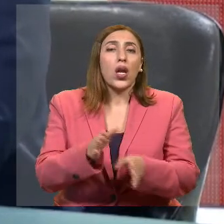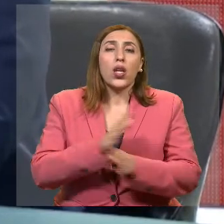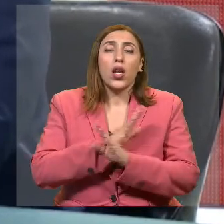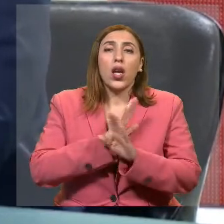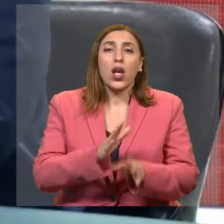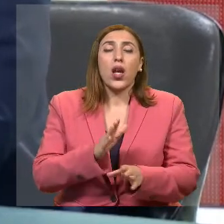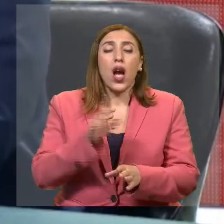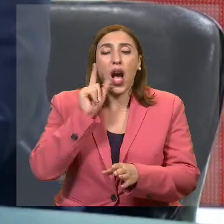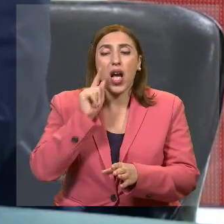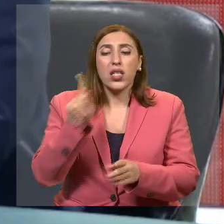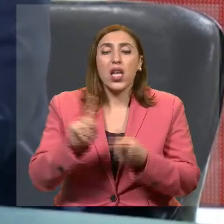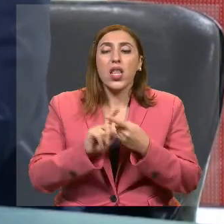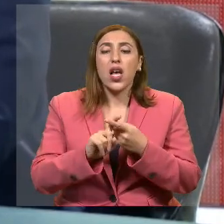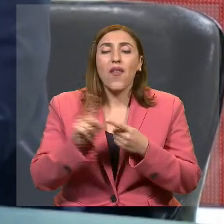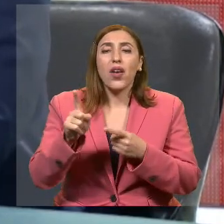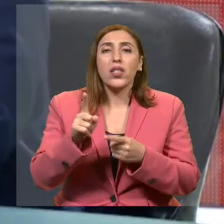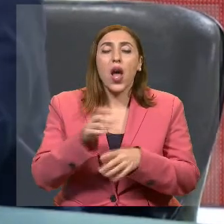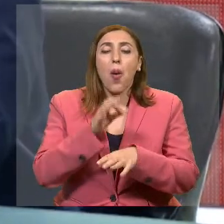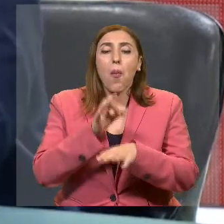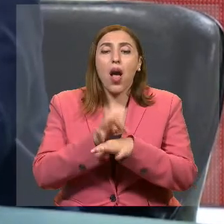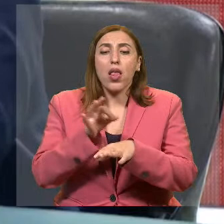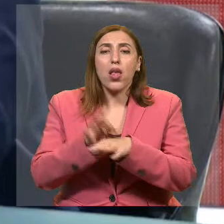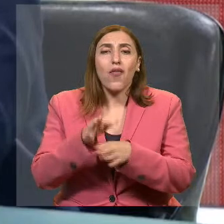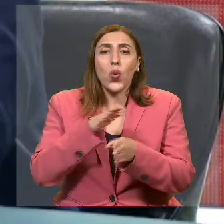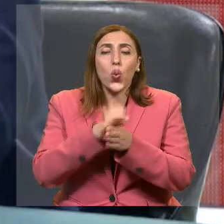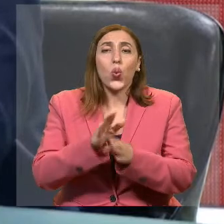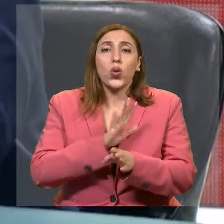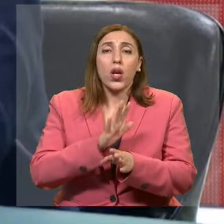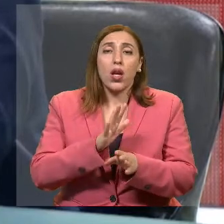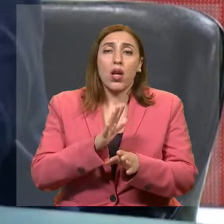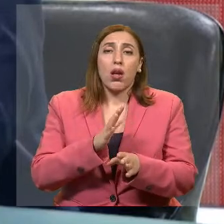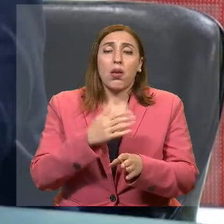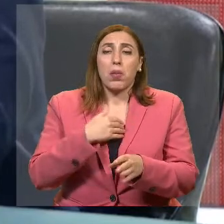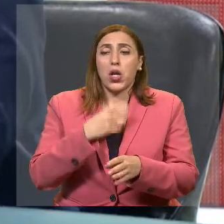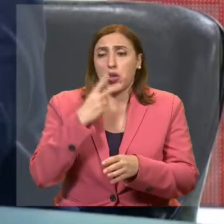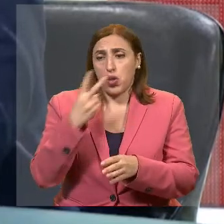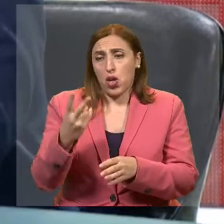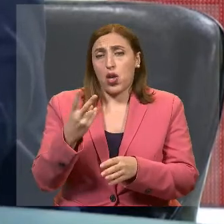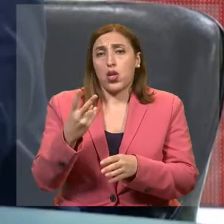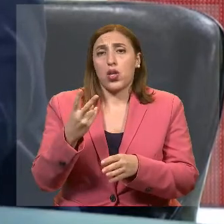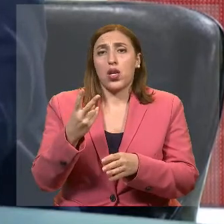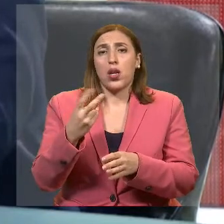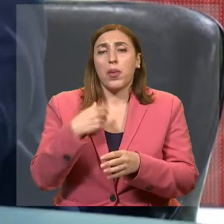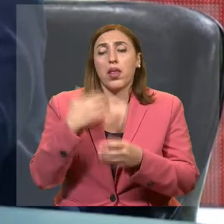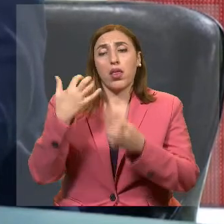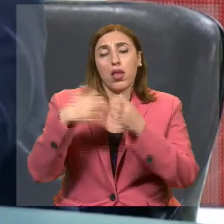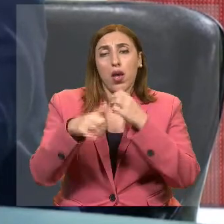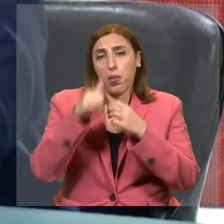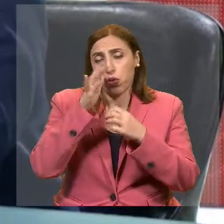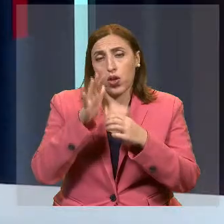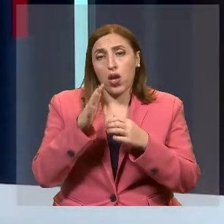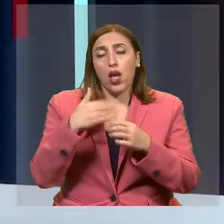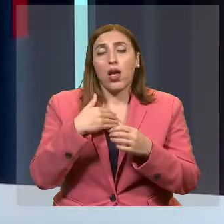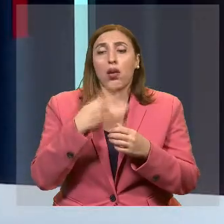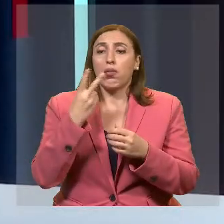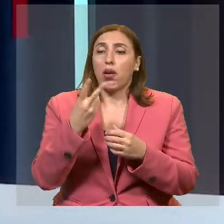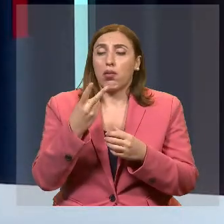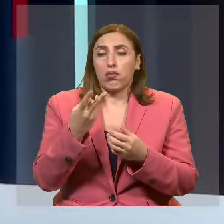իր պարտավորությունները։ Մենք չենք կարող սա չնկատել եւ ուղակի ոչինչ